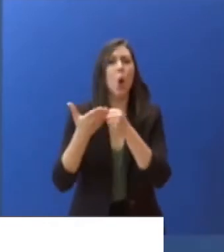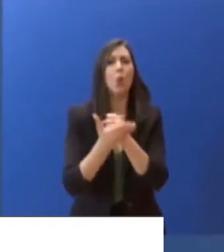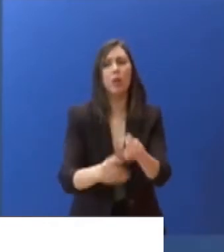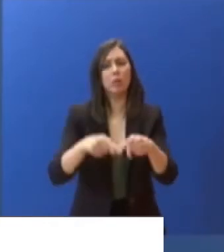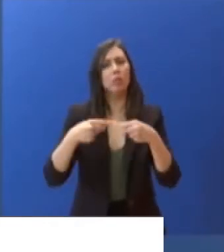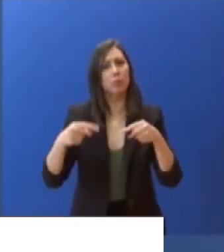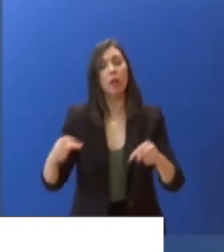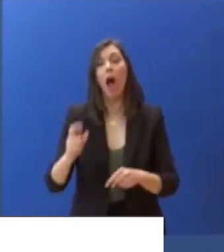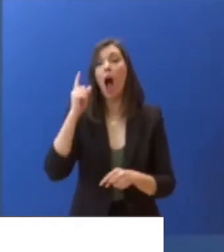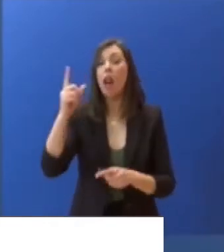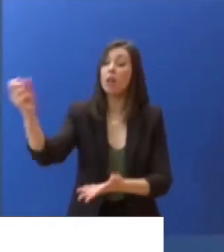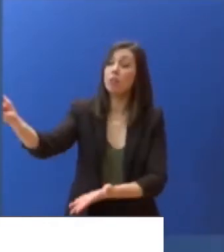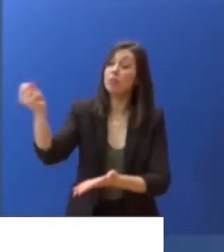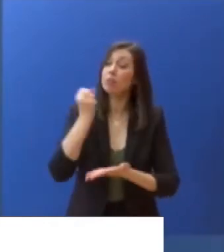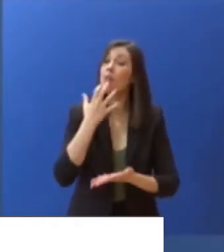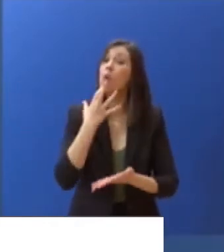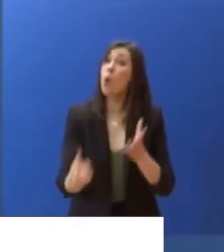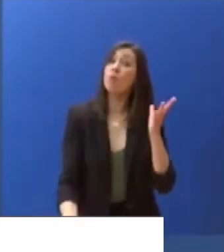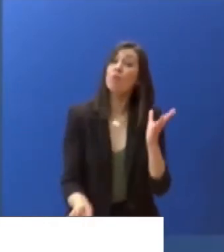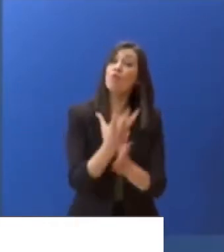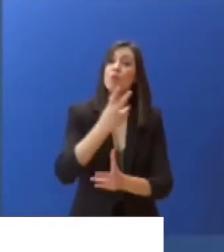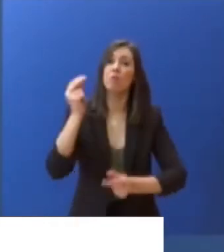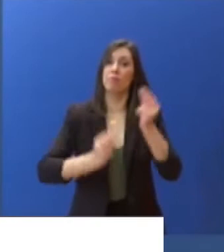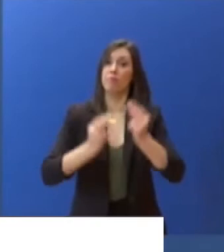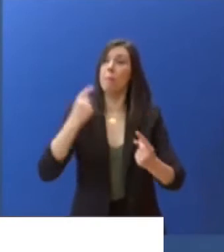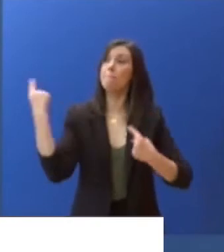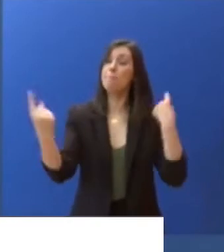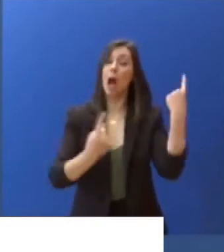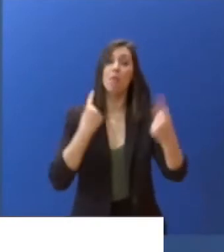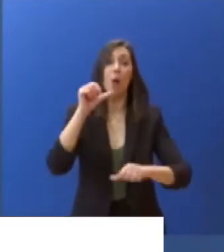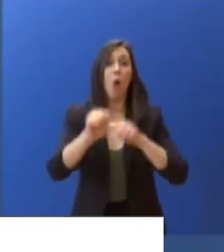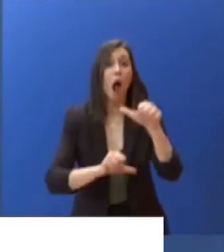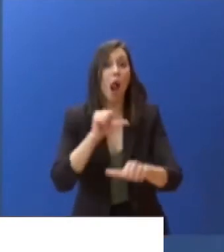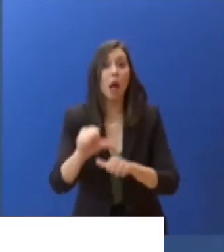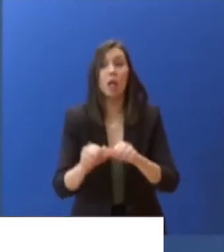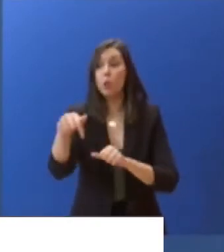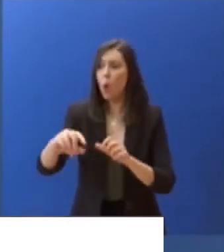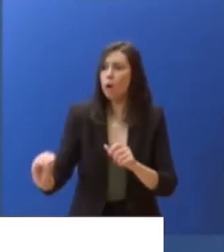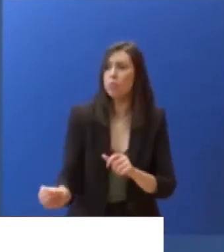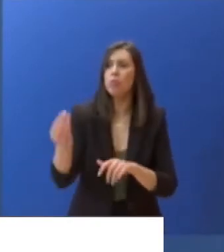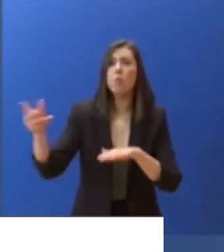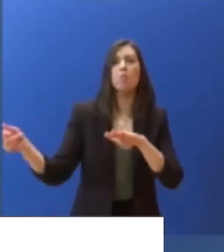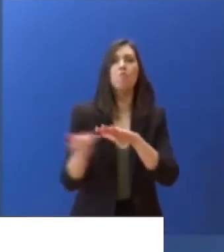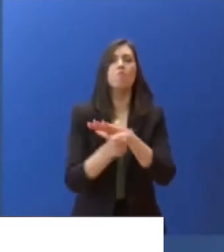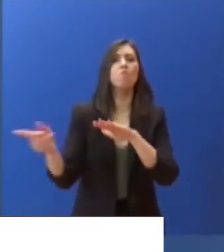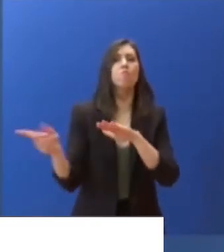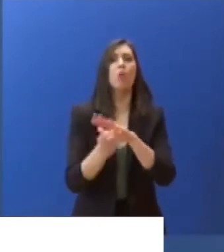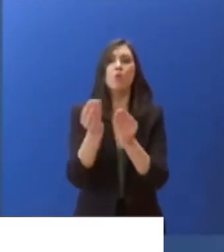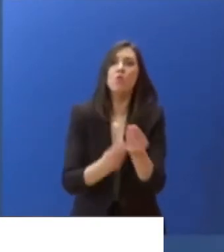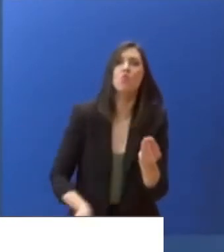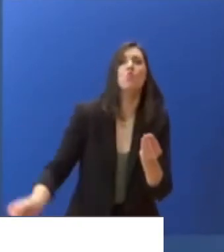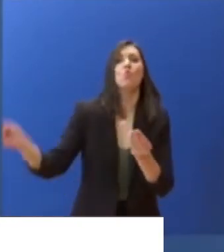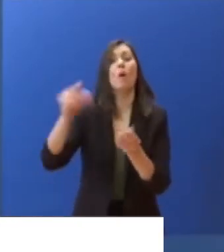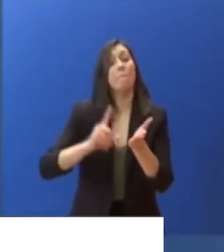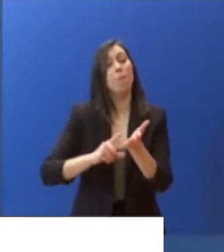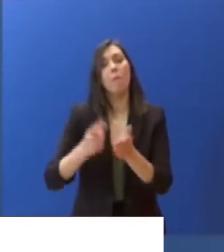για τις νέες προκλήσεις της κλιματικής αλλαγής και της αντιμετώπισης του μεταναστευτικού προσφυγικού ζητήματος. Μιλώντας εξάλλου στο